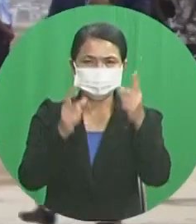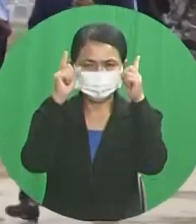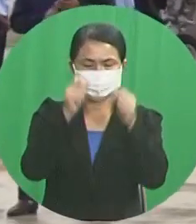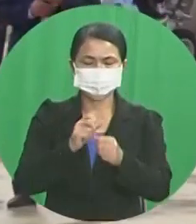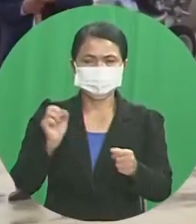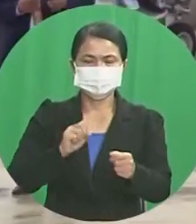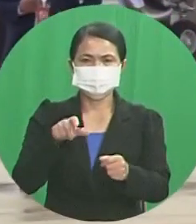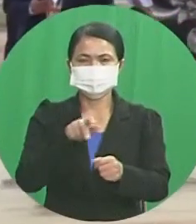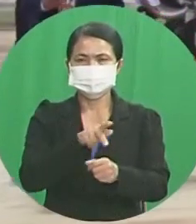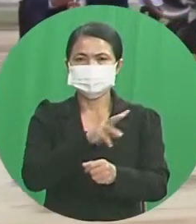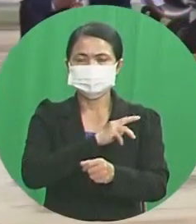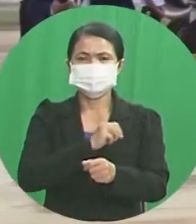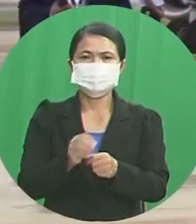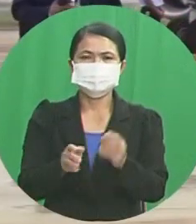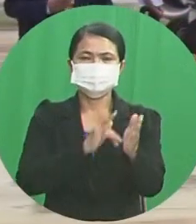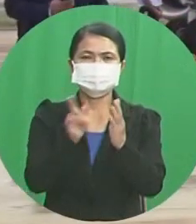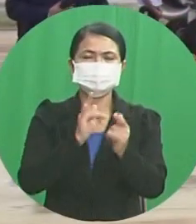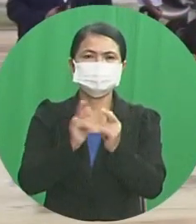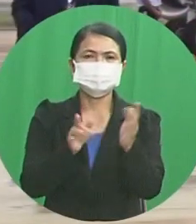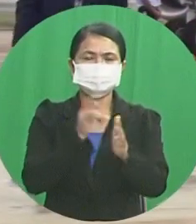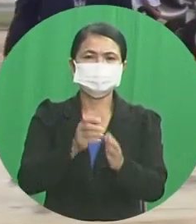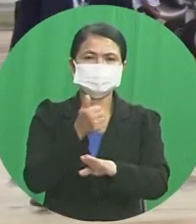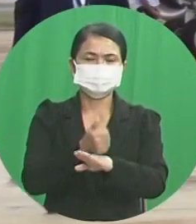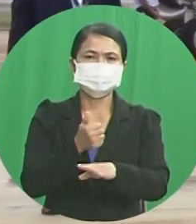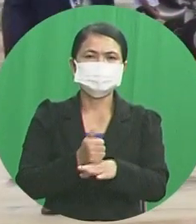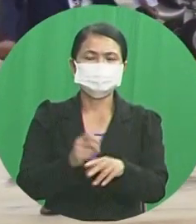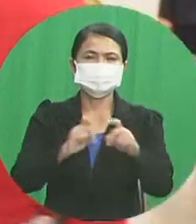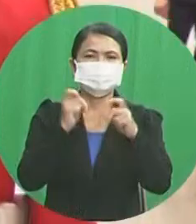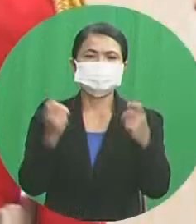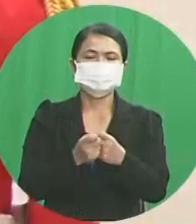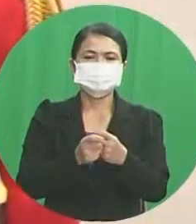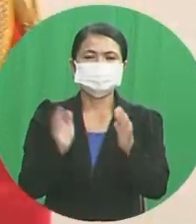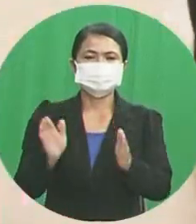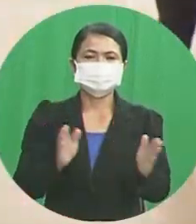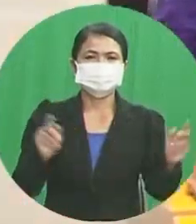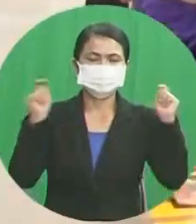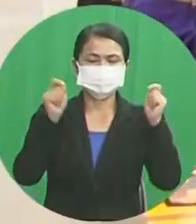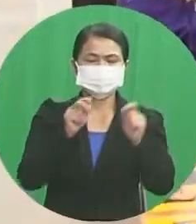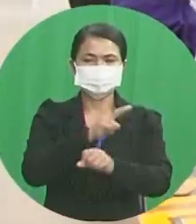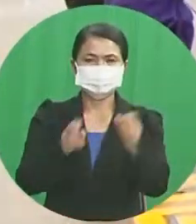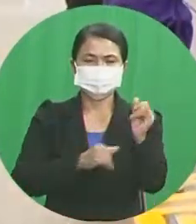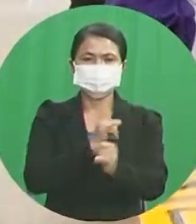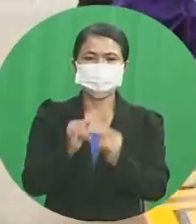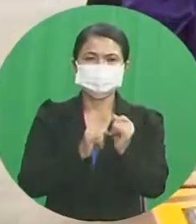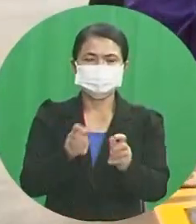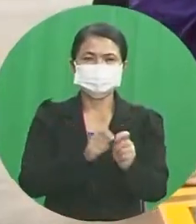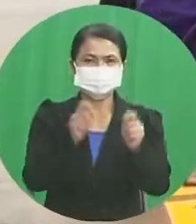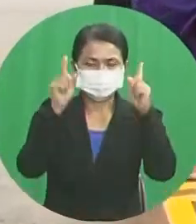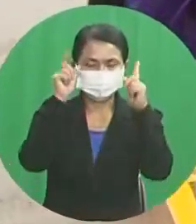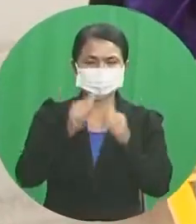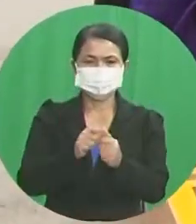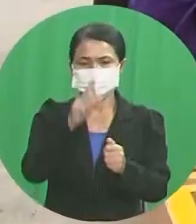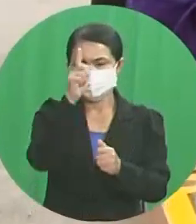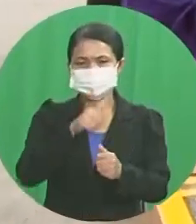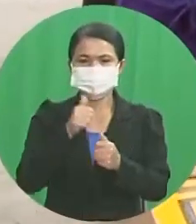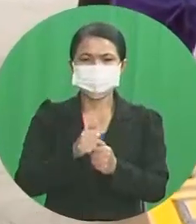មឈិនកេតនាទីប្រឹក្សារាជរដ្ឋាភិបាលនិងជាអគ្គលេខាធិការគណៈកម្មាធិការរៀបចំបុណ្យជាតិនិងអន្តរជាតិរួមនឹងឯកឧត្តមលោកជំ